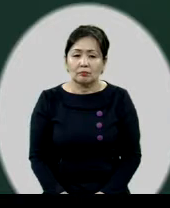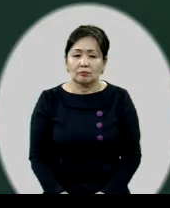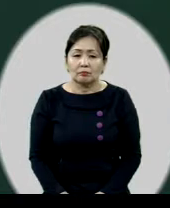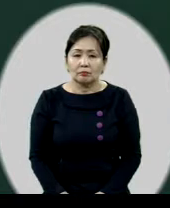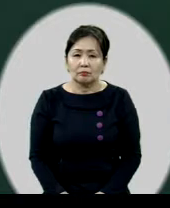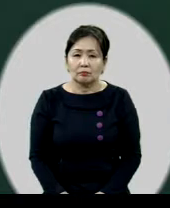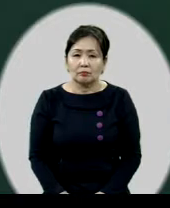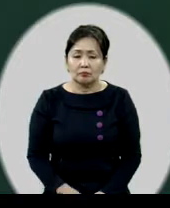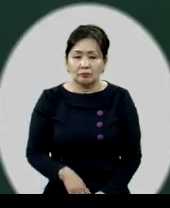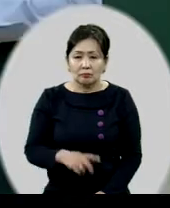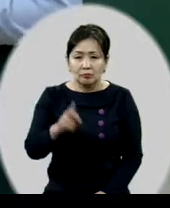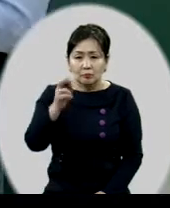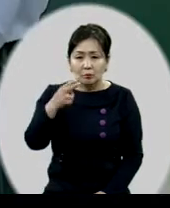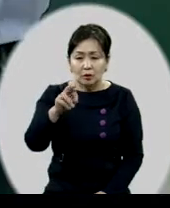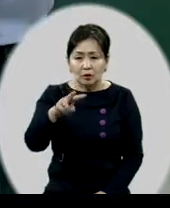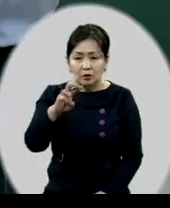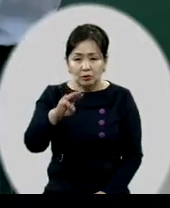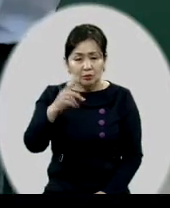Одоо бодолтой хийцгээе хүүхдүүдээ.